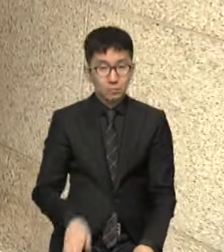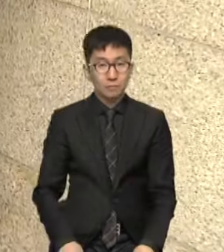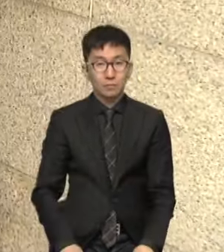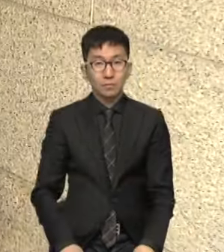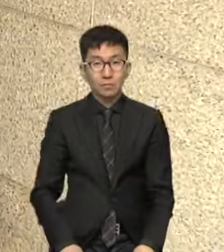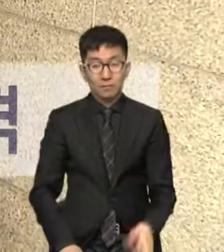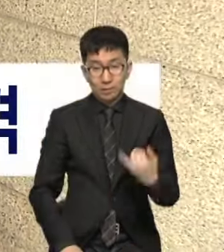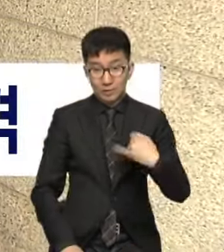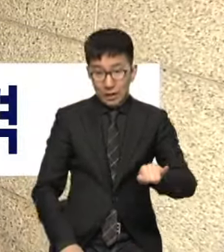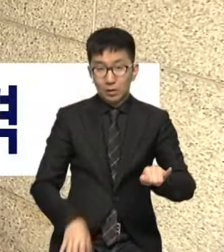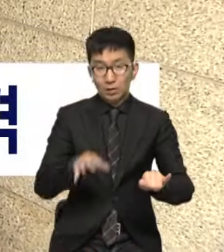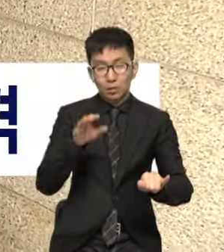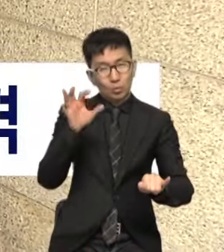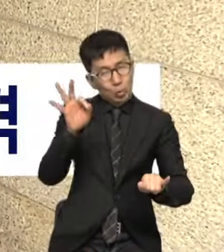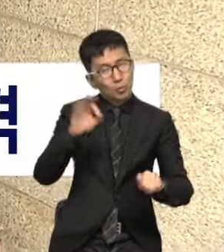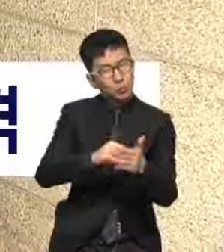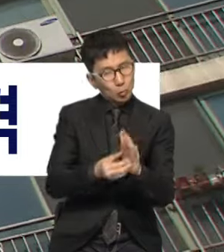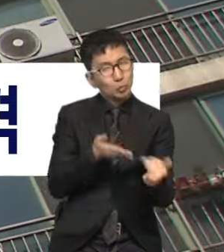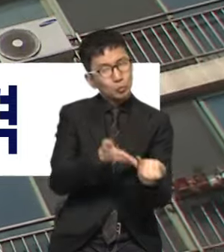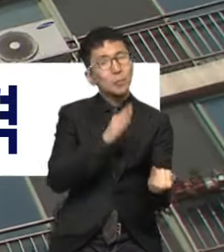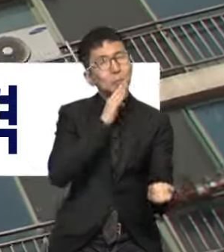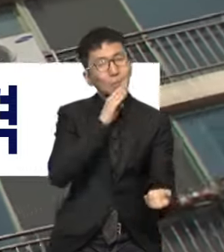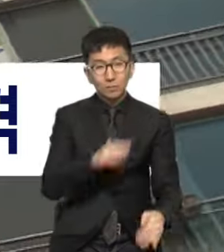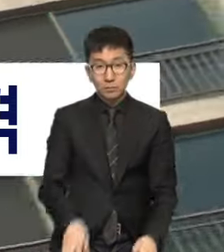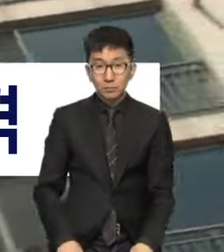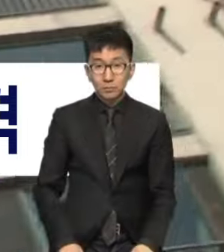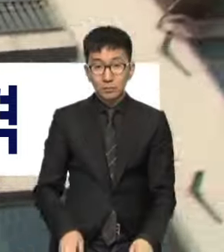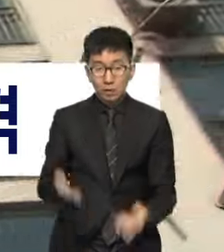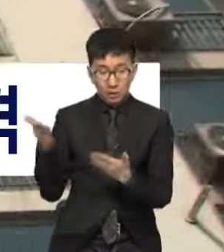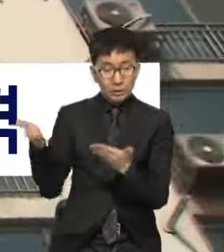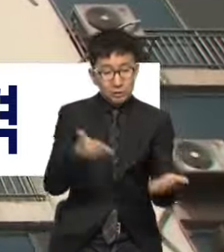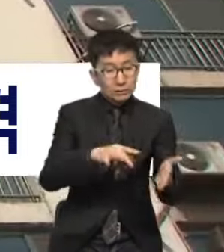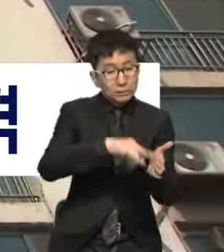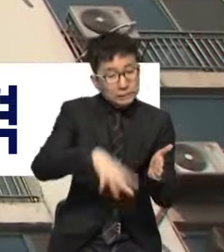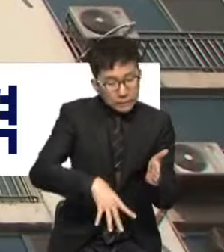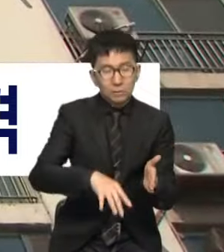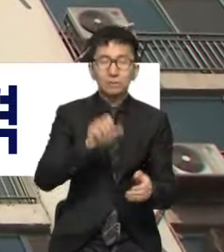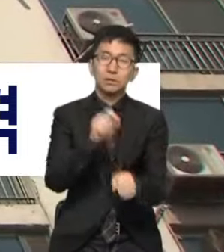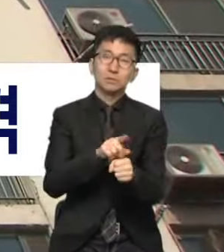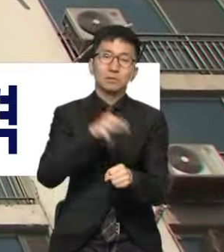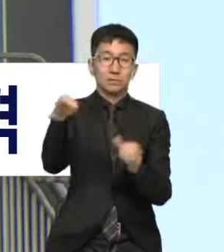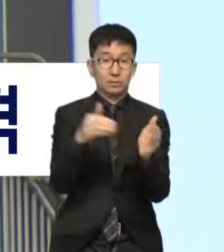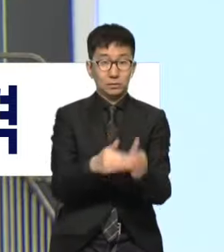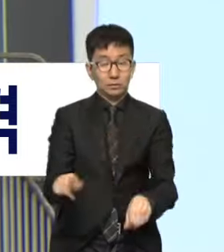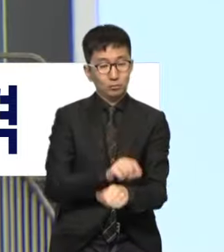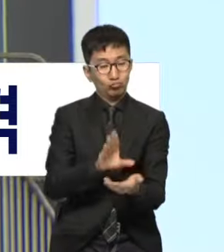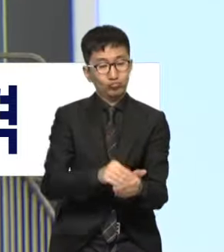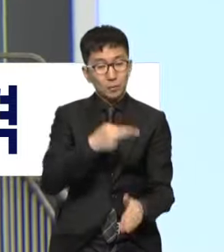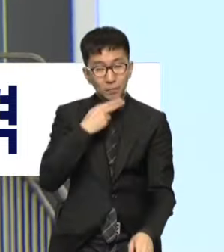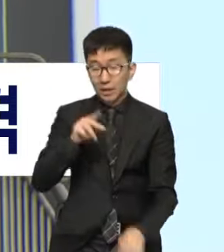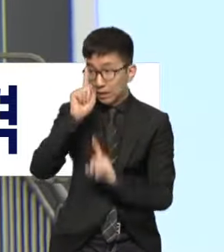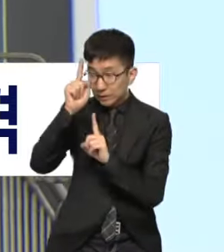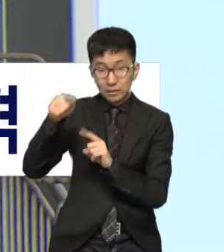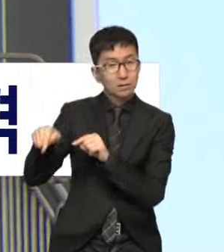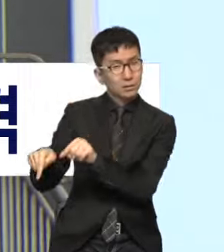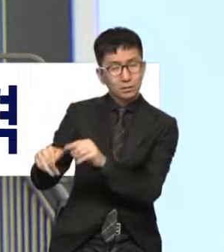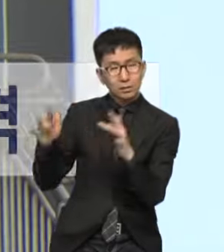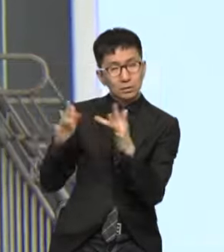후보는 딸에게 일부 증여한 사실을 인정하면서도 증여세를 다내 문제 없다며 이 후보의 코인 투자 수익을